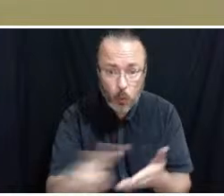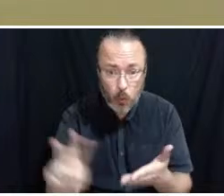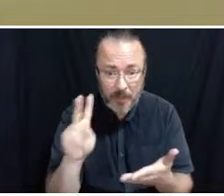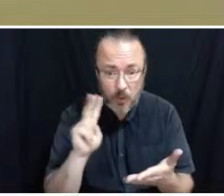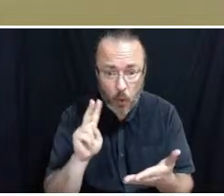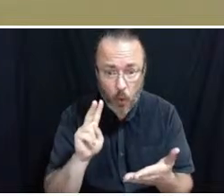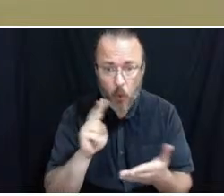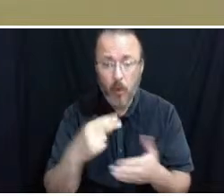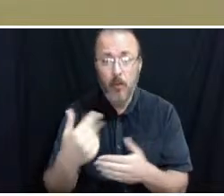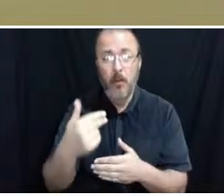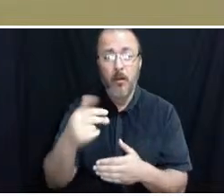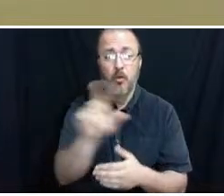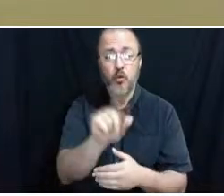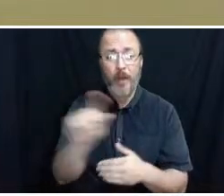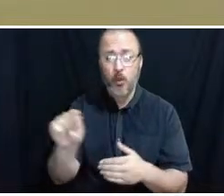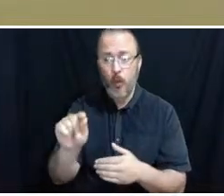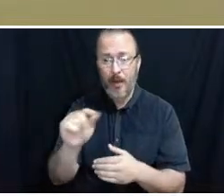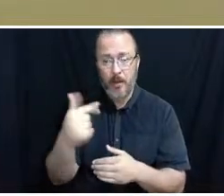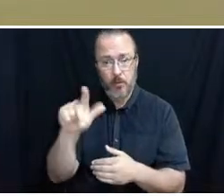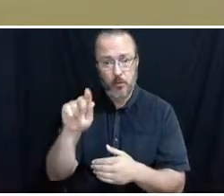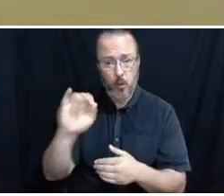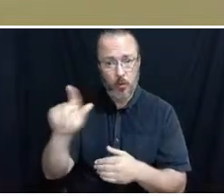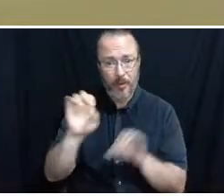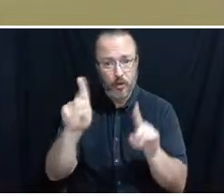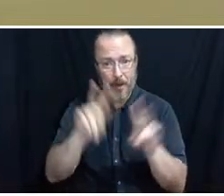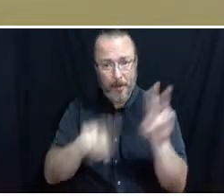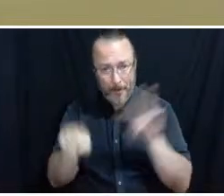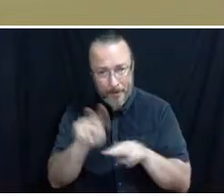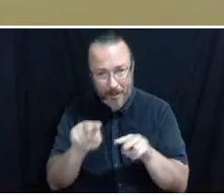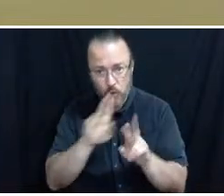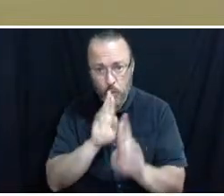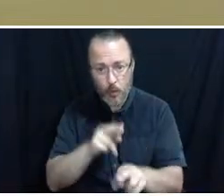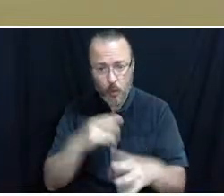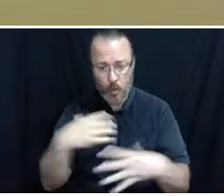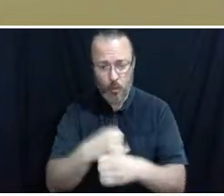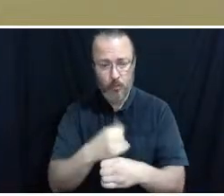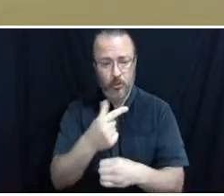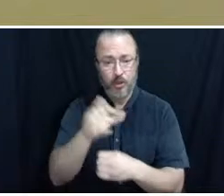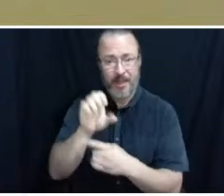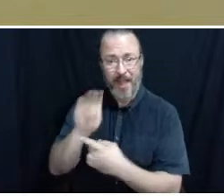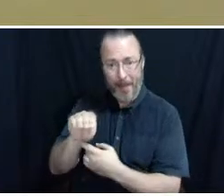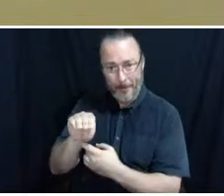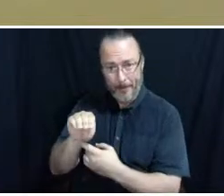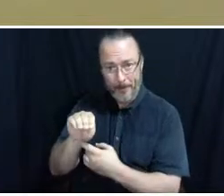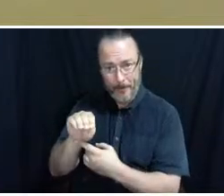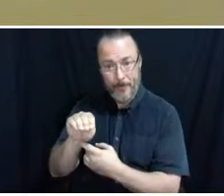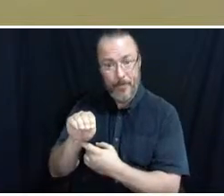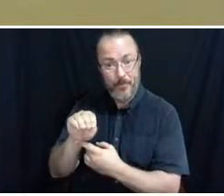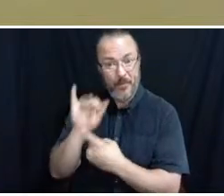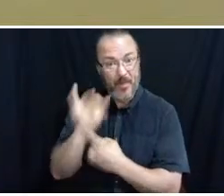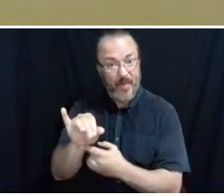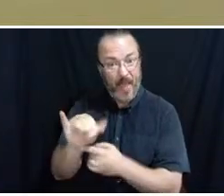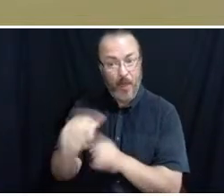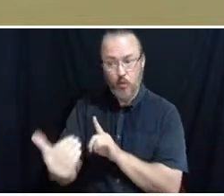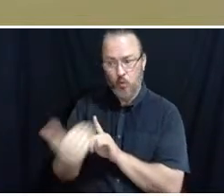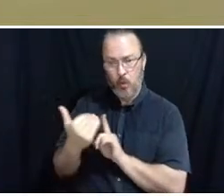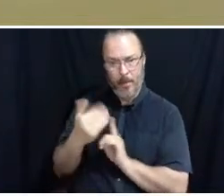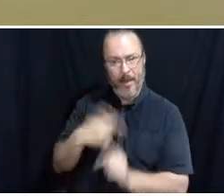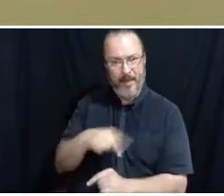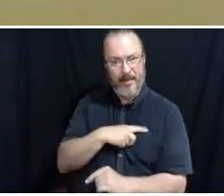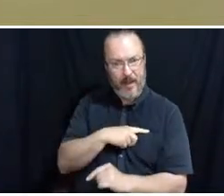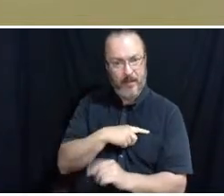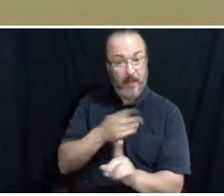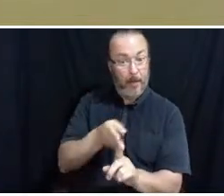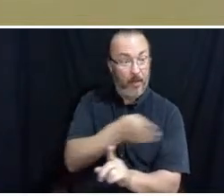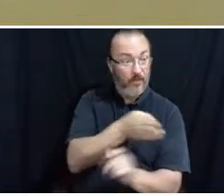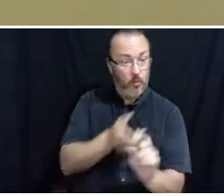de suivi sur l'éducation 2020, le rapport GEM, a été lancé. Le rapport nous a rappelé que même avant la pandémie, le droit